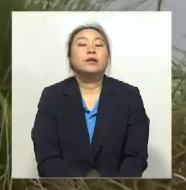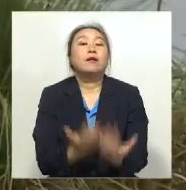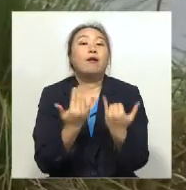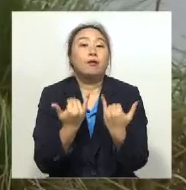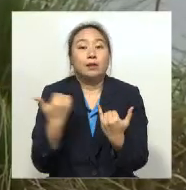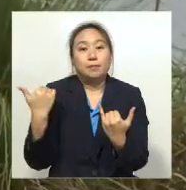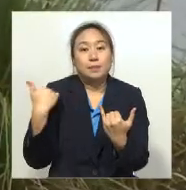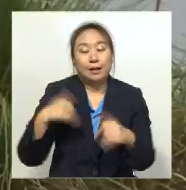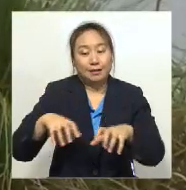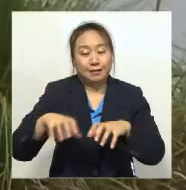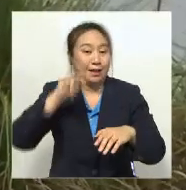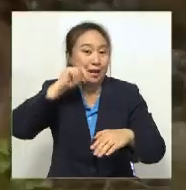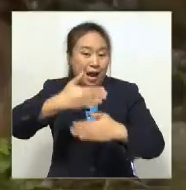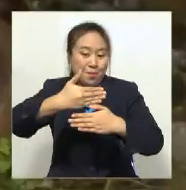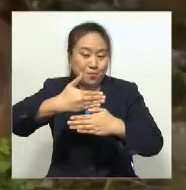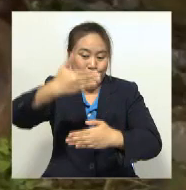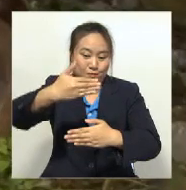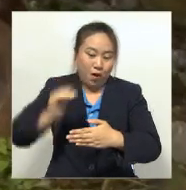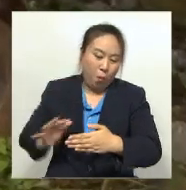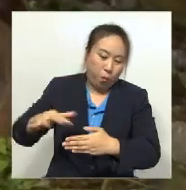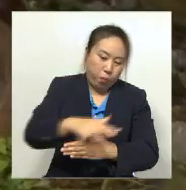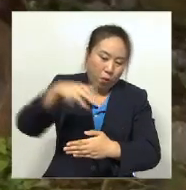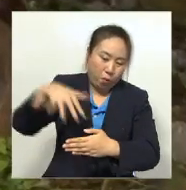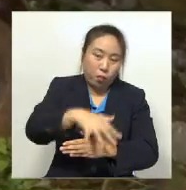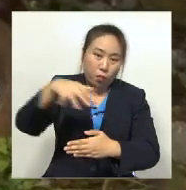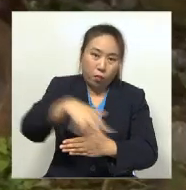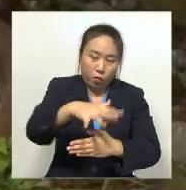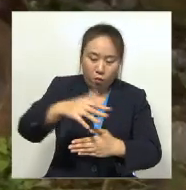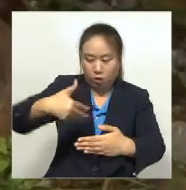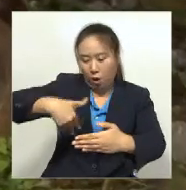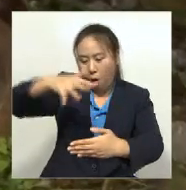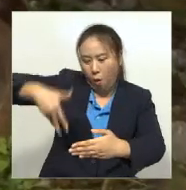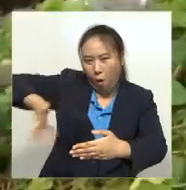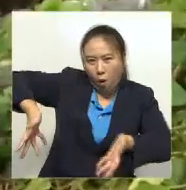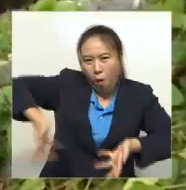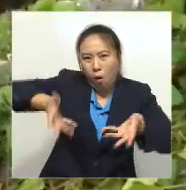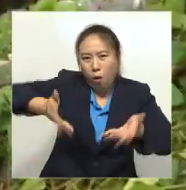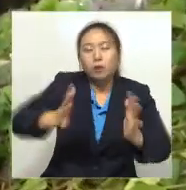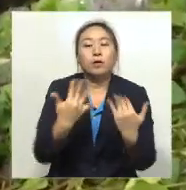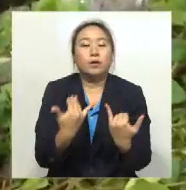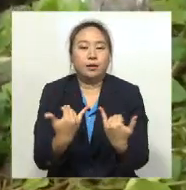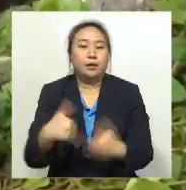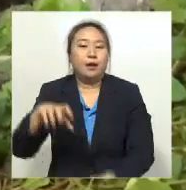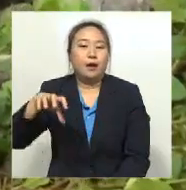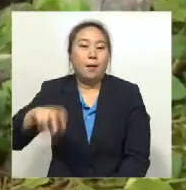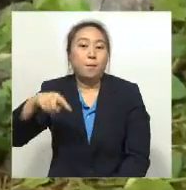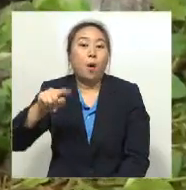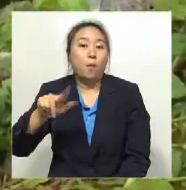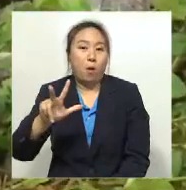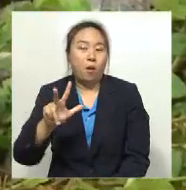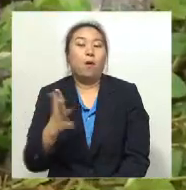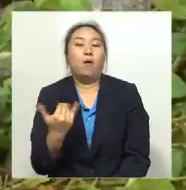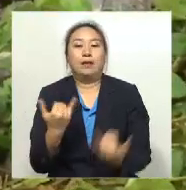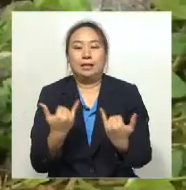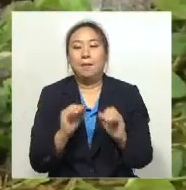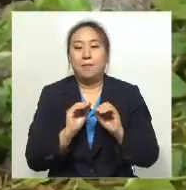างที่มีการระบายน้ำออกจากเขื่อนแก่งกระจานอย่างต่อเนื่องทางกองอำนวยการป้องกันและบรรเทาสาธารณภัยอำเภอแก่งกระจานค่ะก็ได้